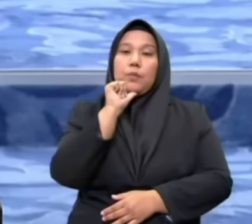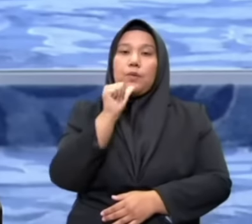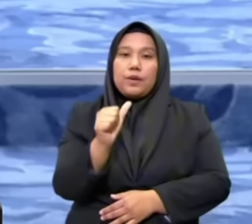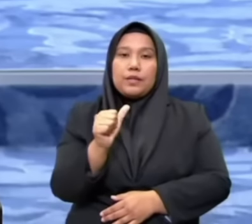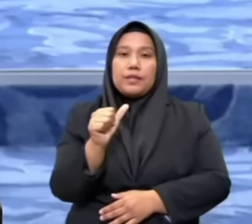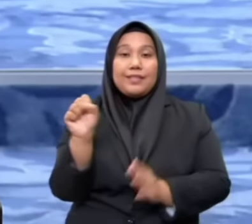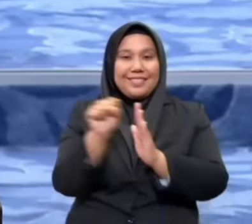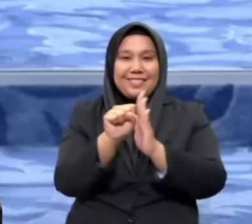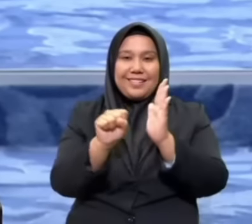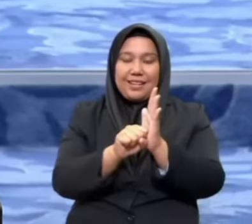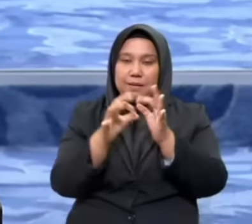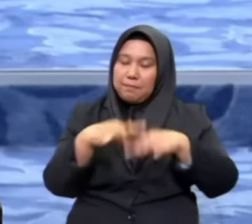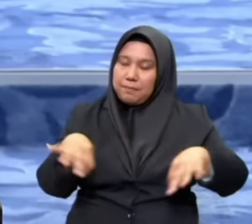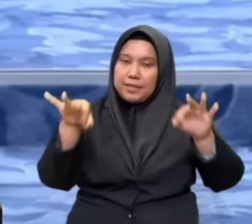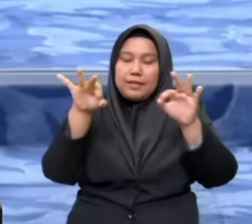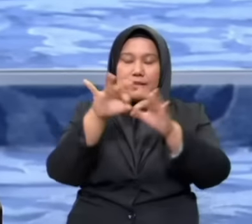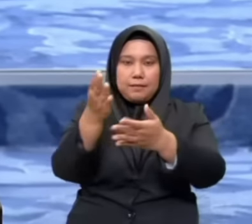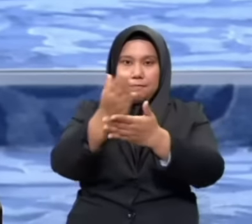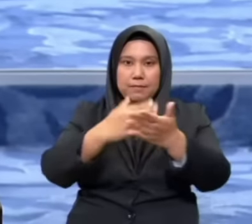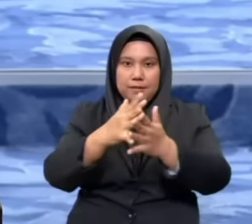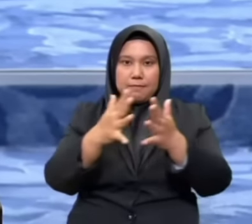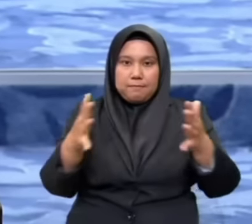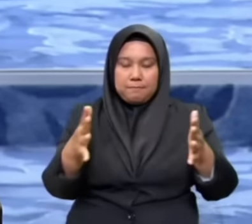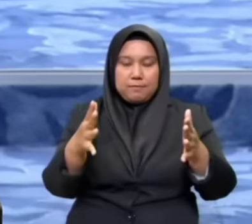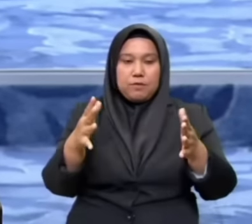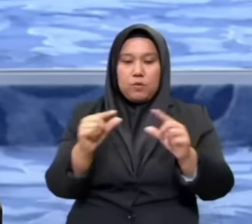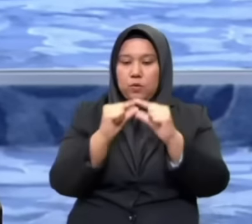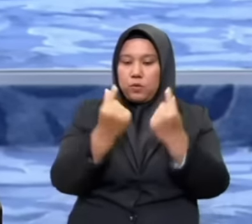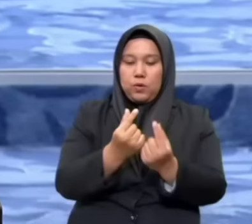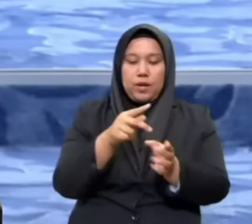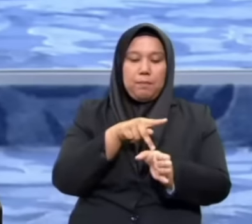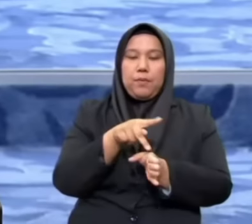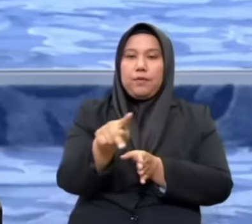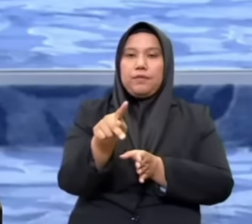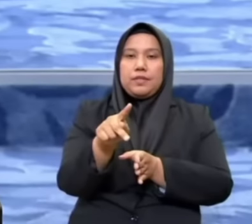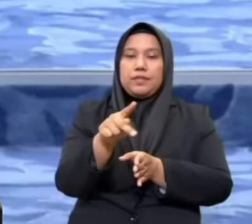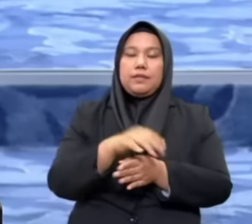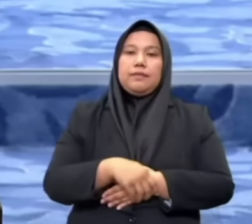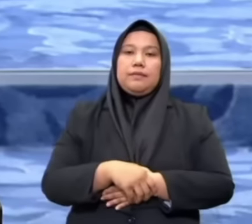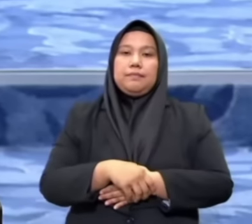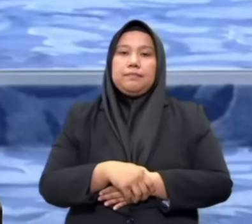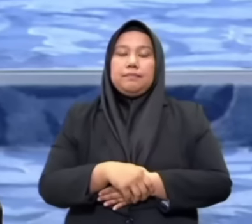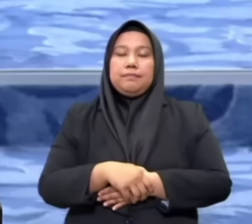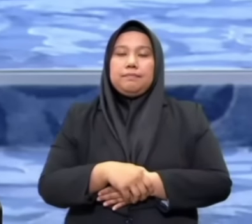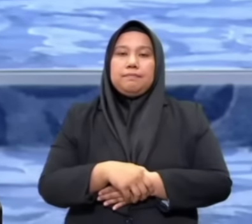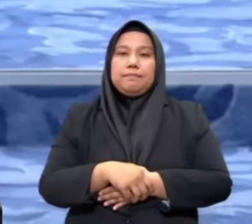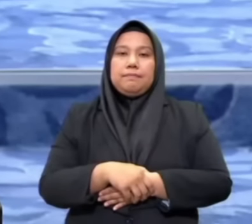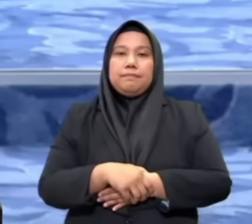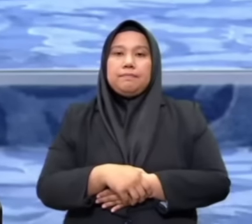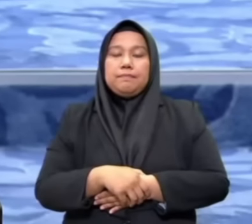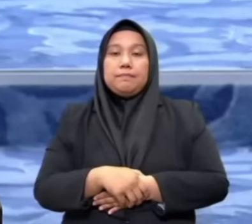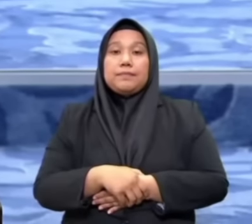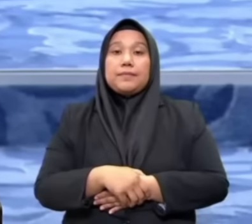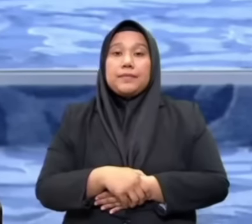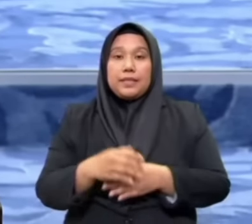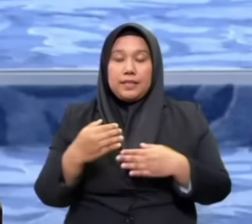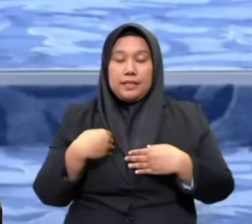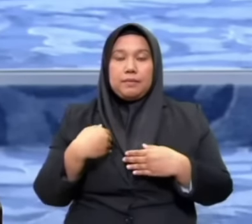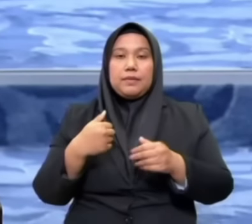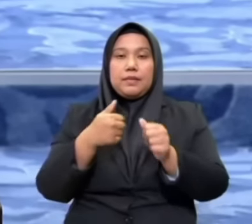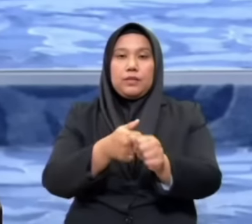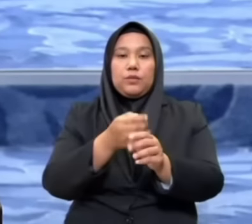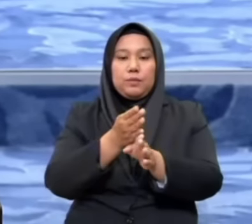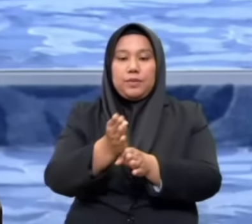dan keutamaan dan sebagian besarnya adalah golongan profesional. Melainkan beberapa bidang, umpamanya yang berhormat, institusi